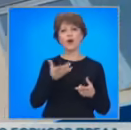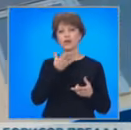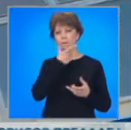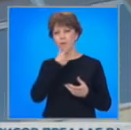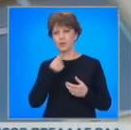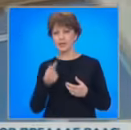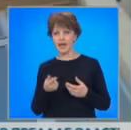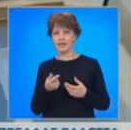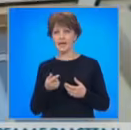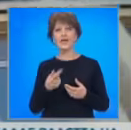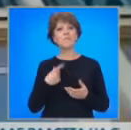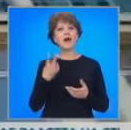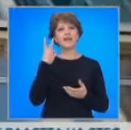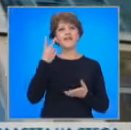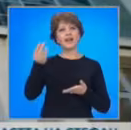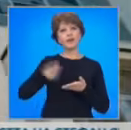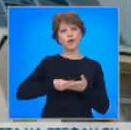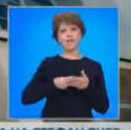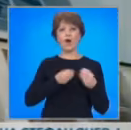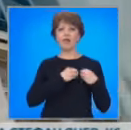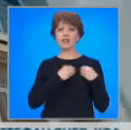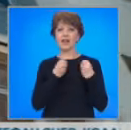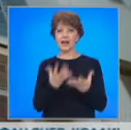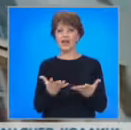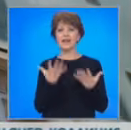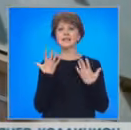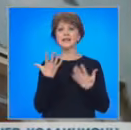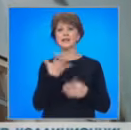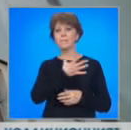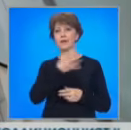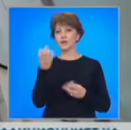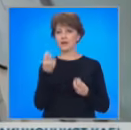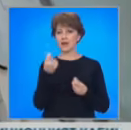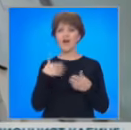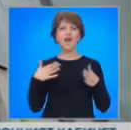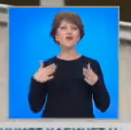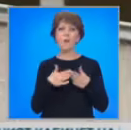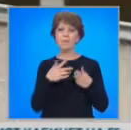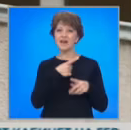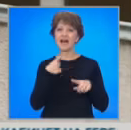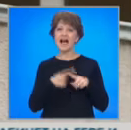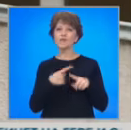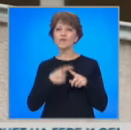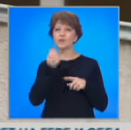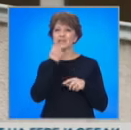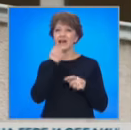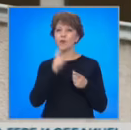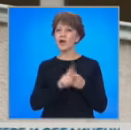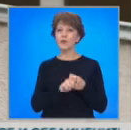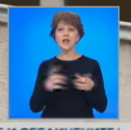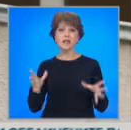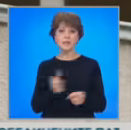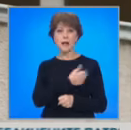прокуратурата. Сключил е два договора за дарение за 10 500 лева. В дома на Тенев, в хасковското село Крум, са